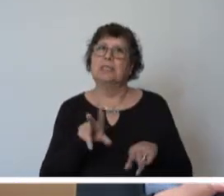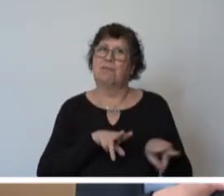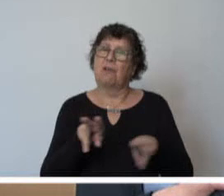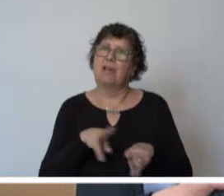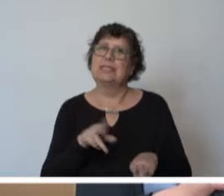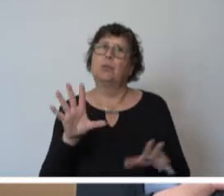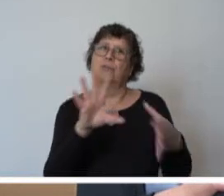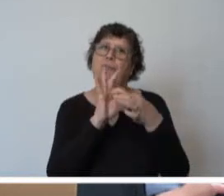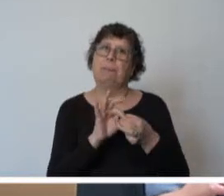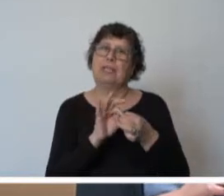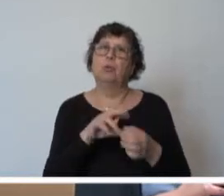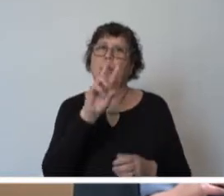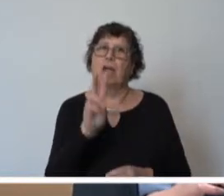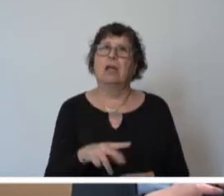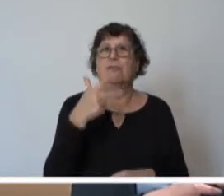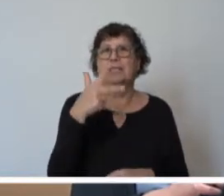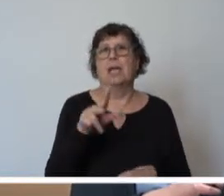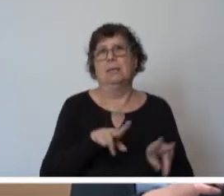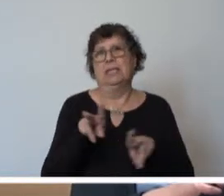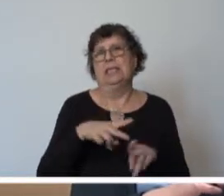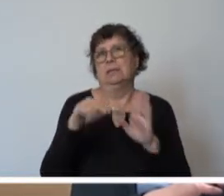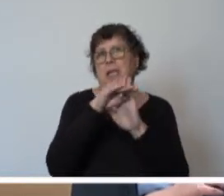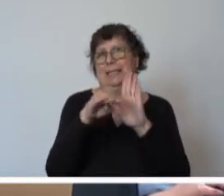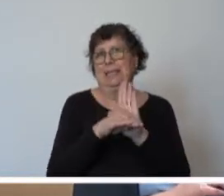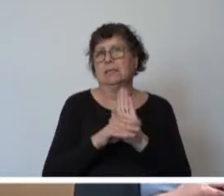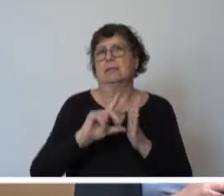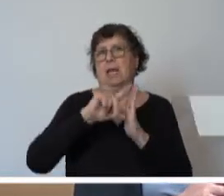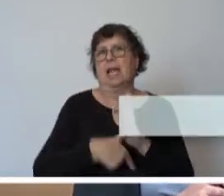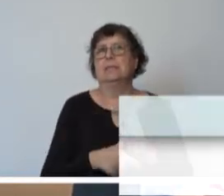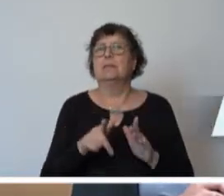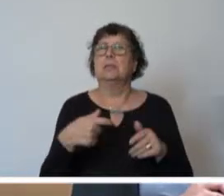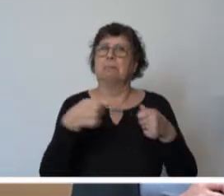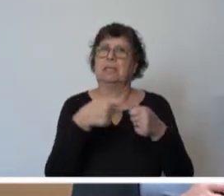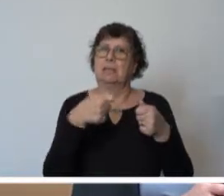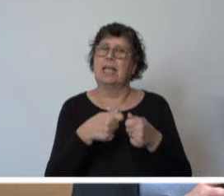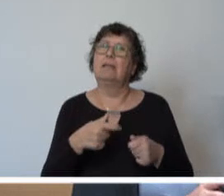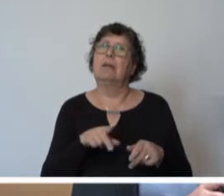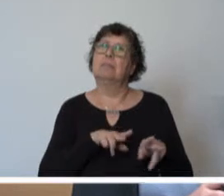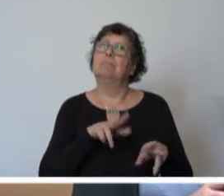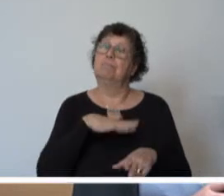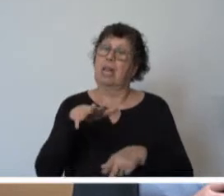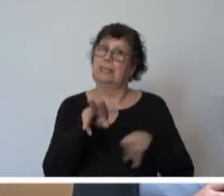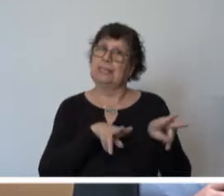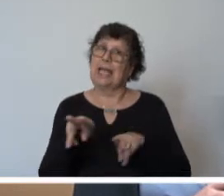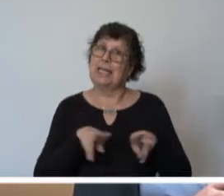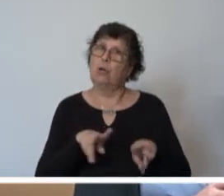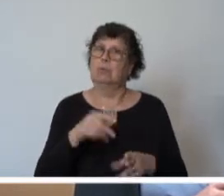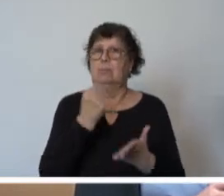mit § 3 des Ministergesetzes leisten die Mitglieder der Landesregierung beim Amtsantritt den